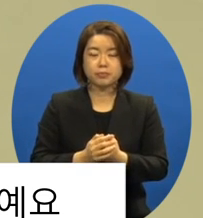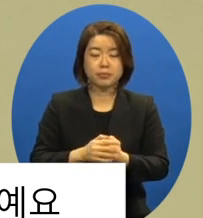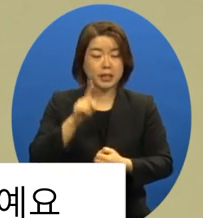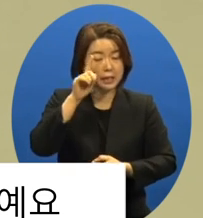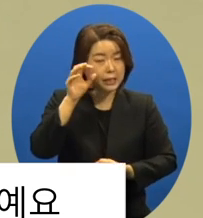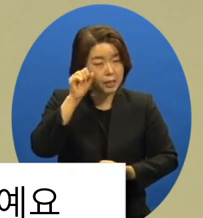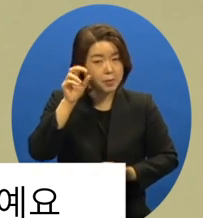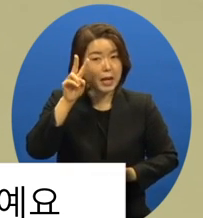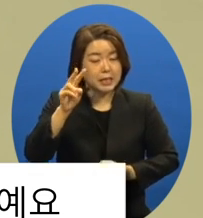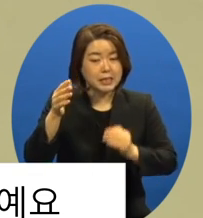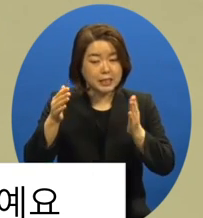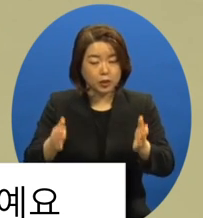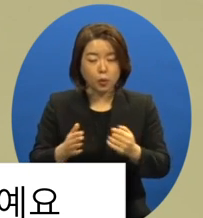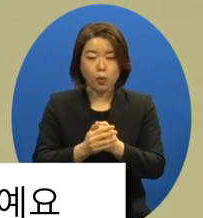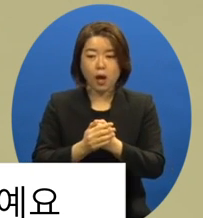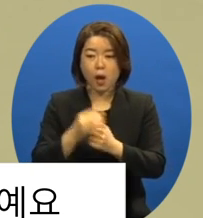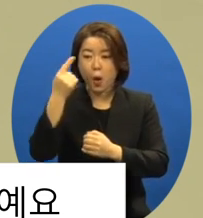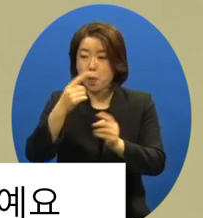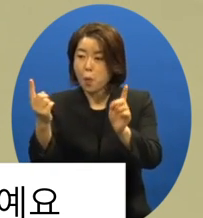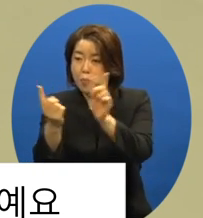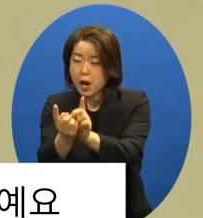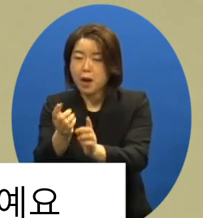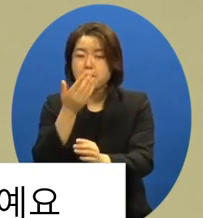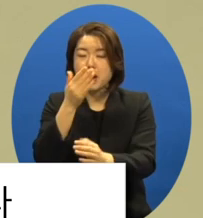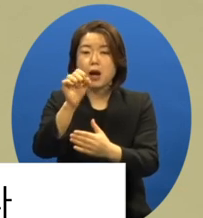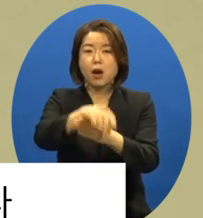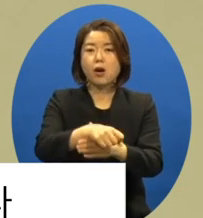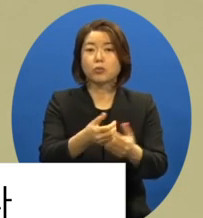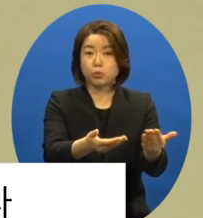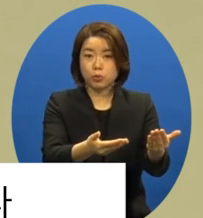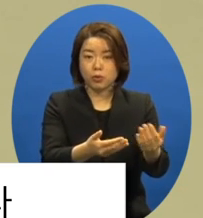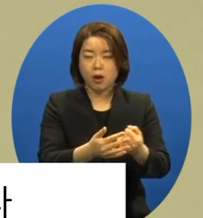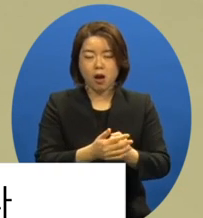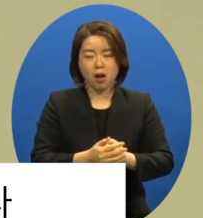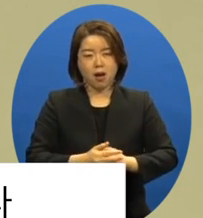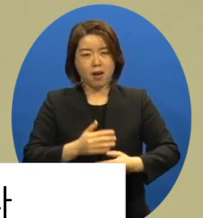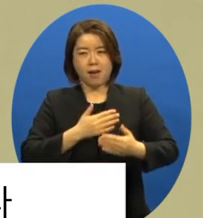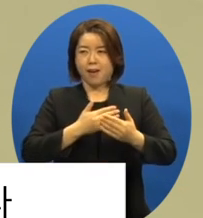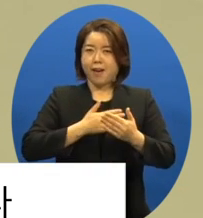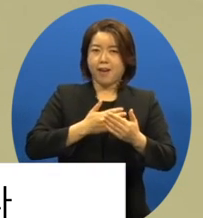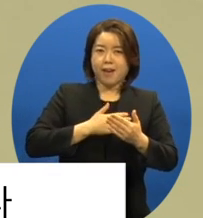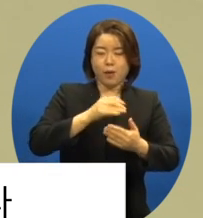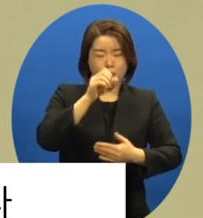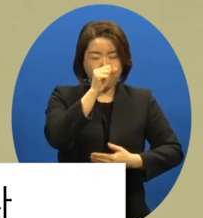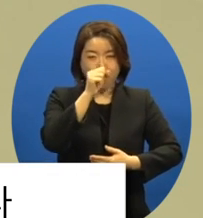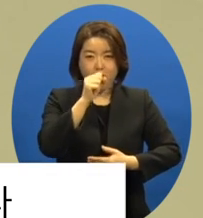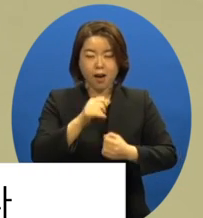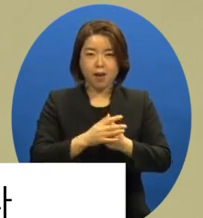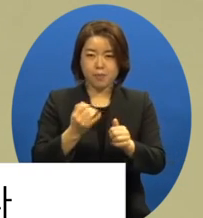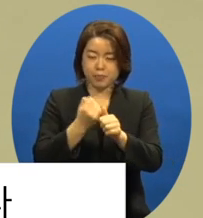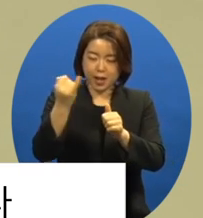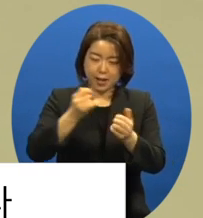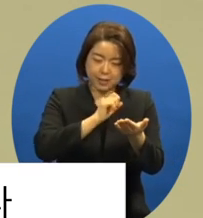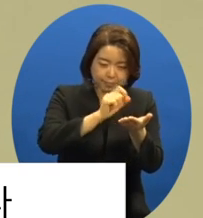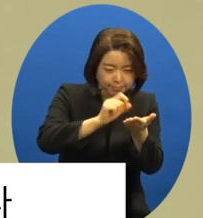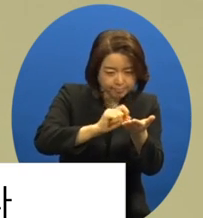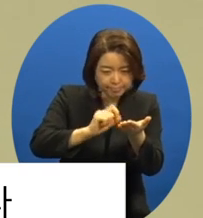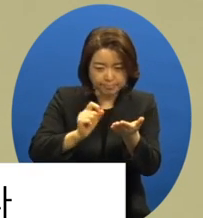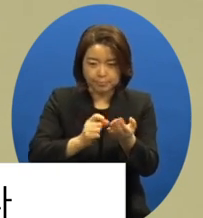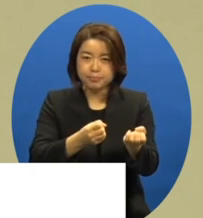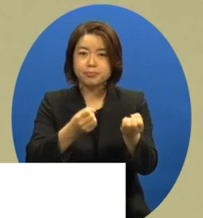2일 면회를 허락하겠다는 것. 얼마나 가슴이 설레는지 아내에게 엽서를